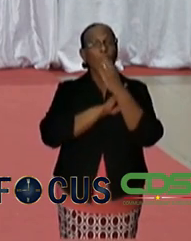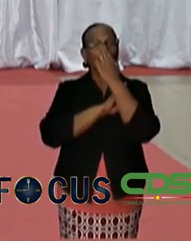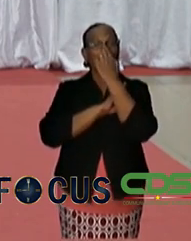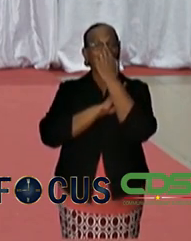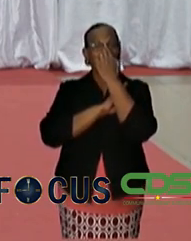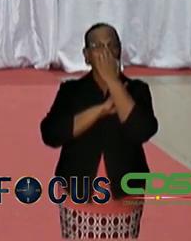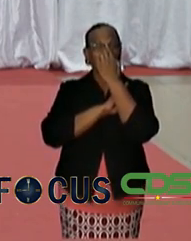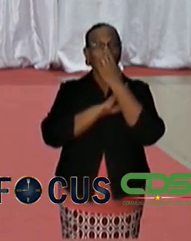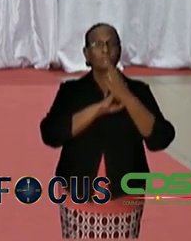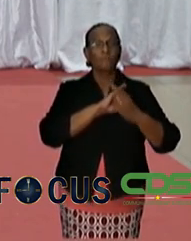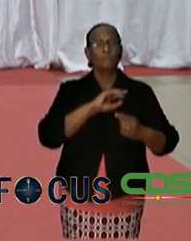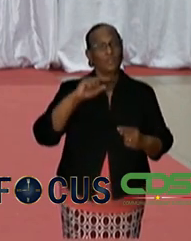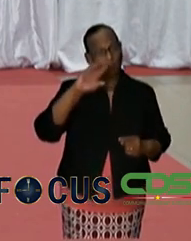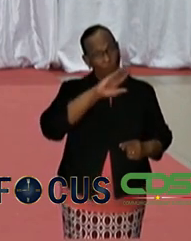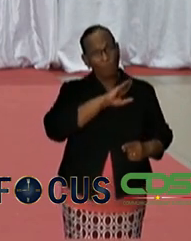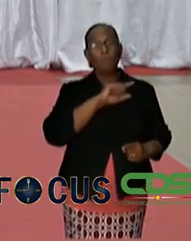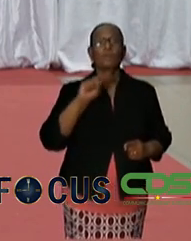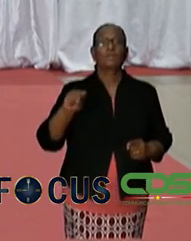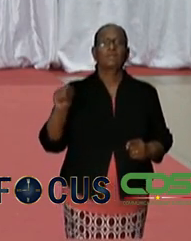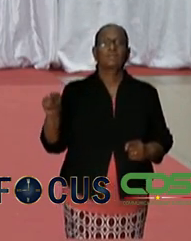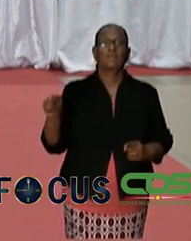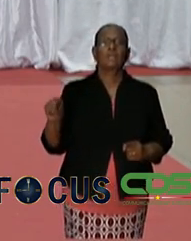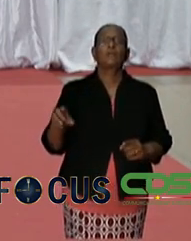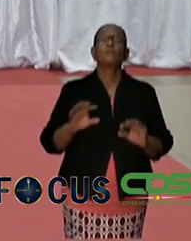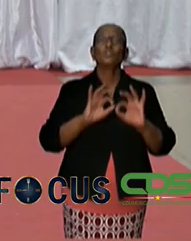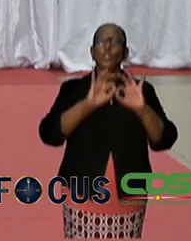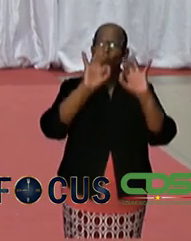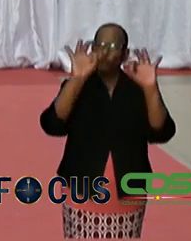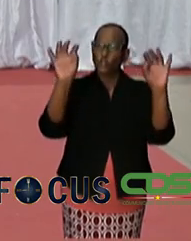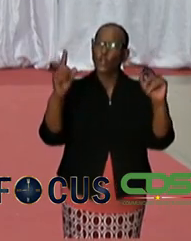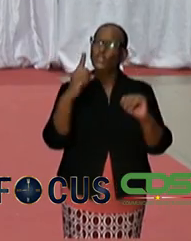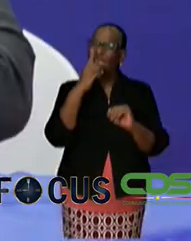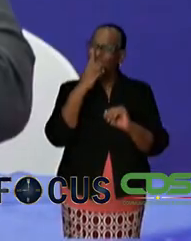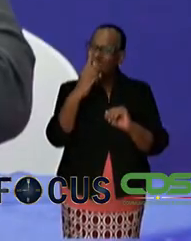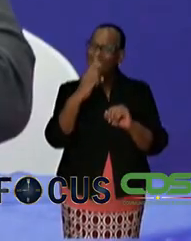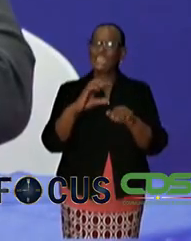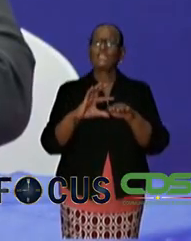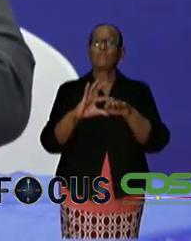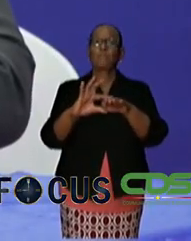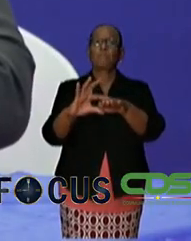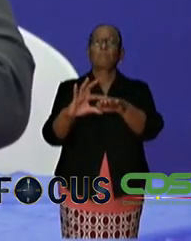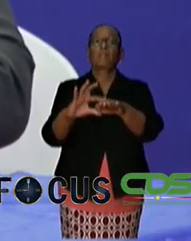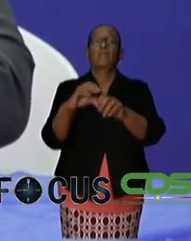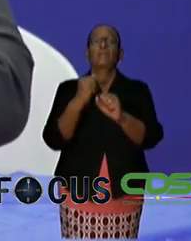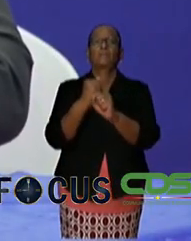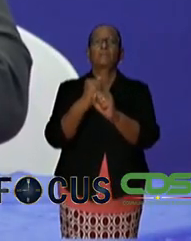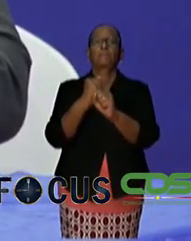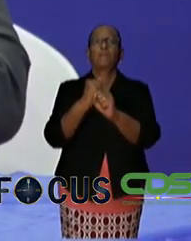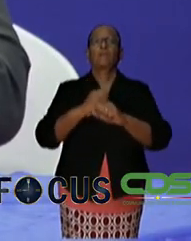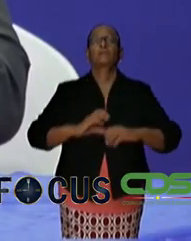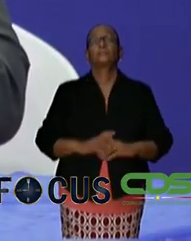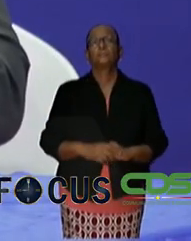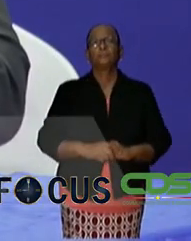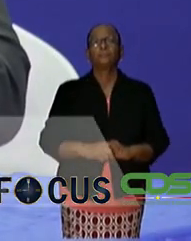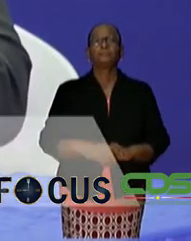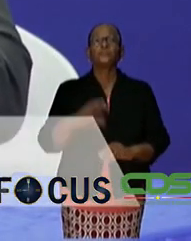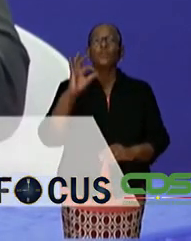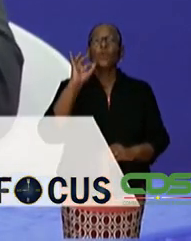daar moeten we dus eenduidig beleid over gaan formuleren. Dat is ten aanzien